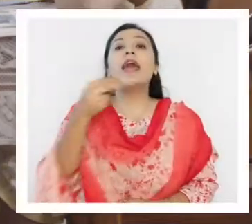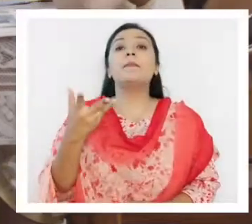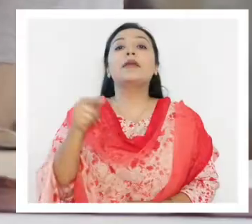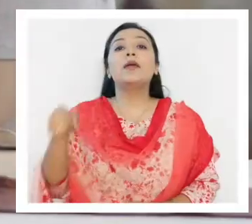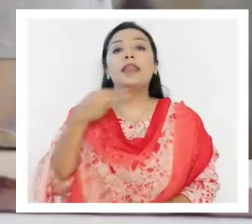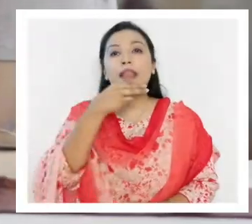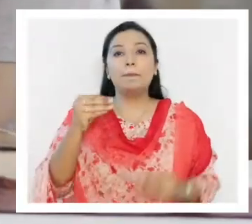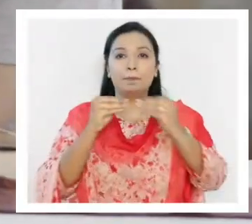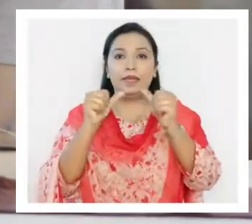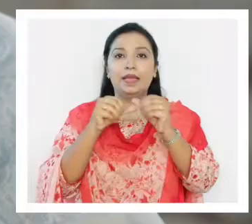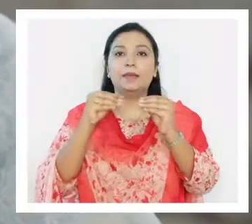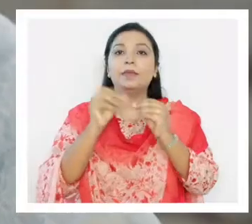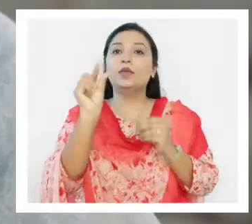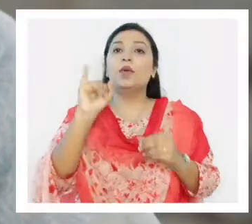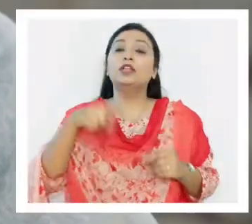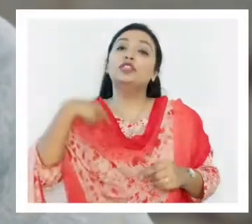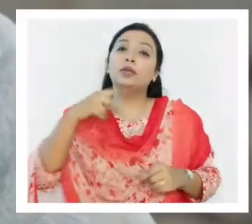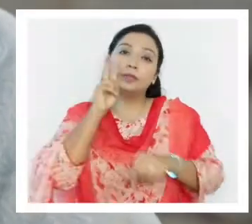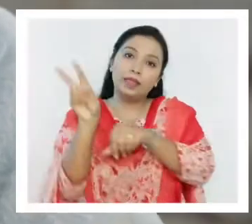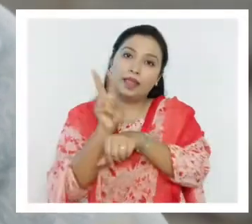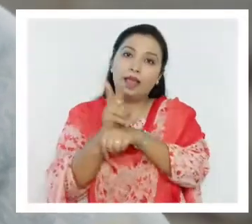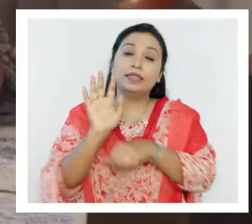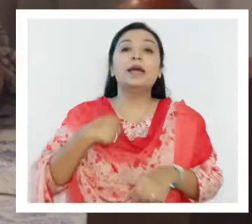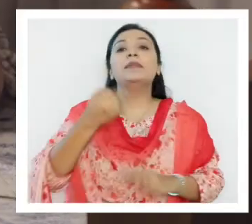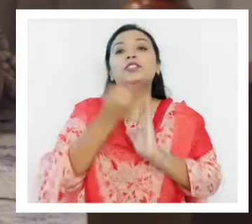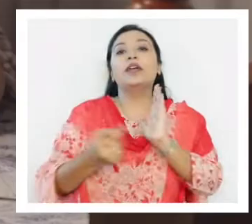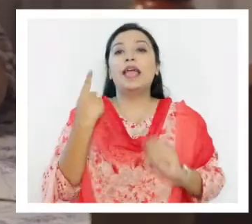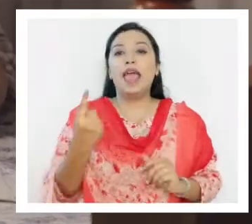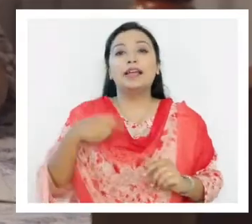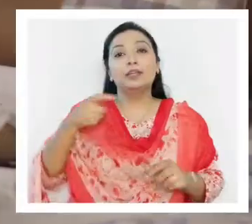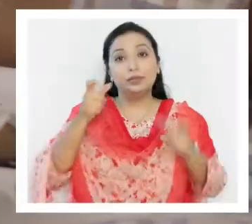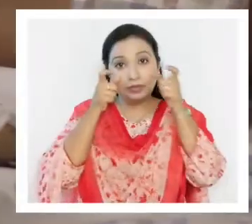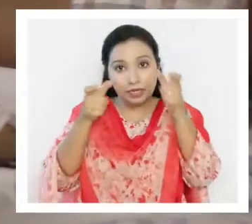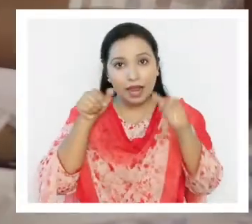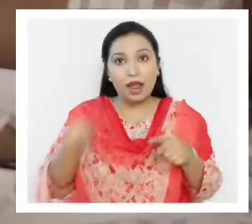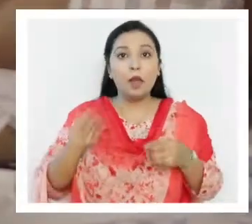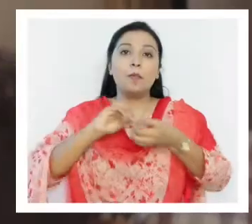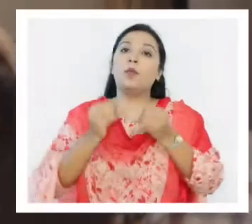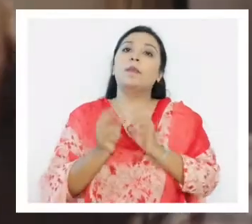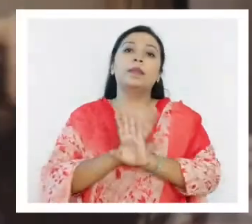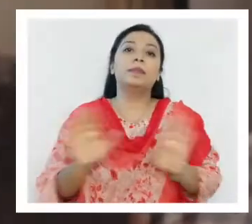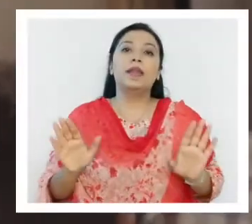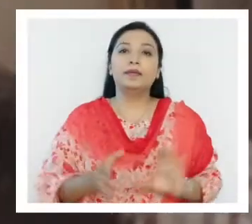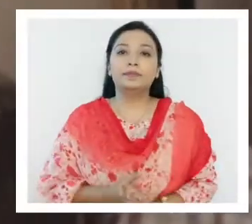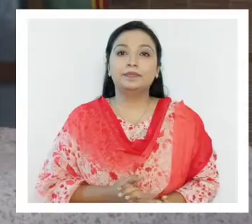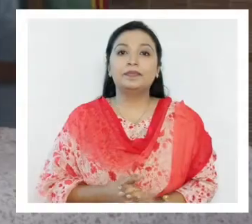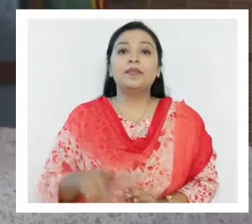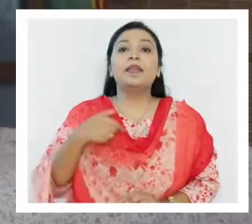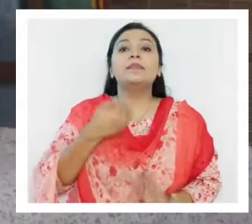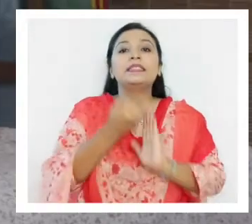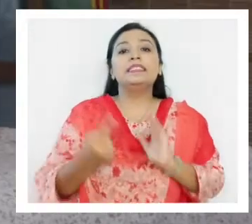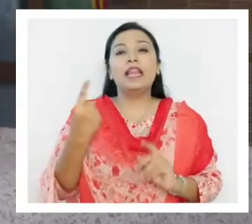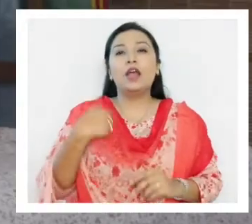ওর নাম কি? ওকে আমরা বাবুই ডাকি। সব সময় ওদের সব বিষয়ে খেয়াল রাখি। একটাই তো সন্তান, চোখে চোখে রাখি যেন কোনো বিপদ না হয়।